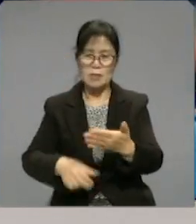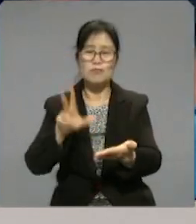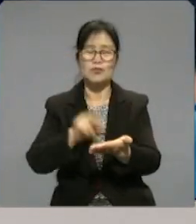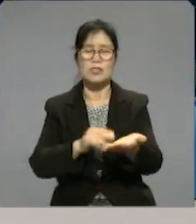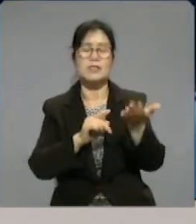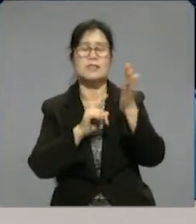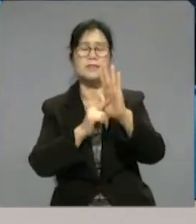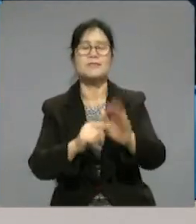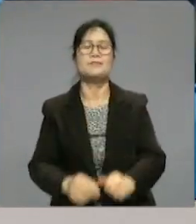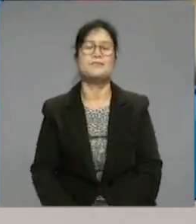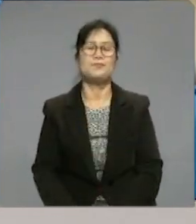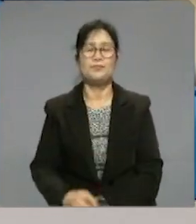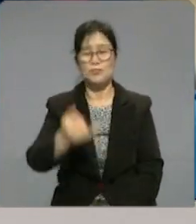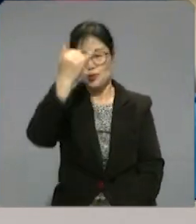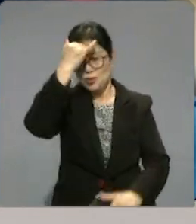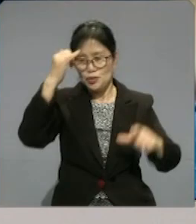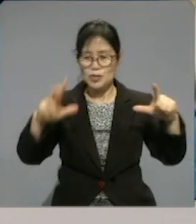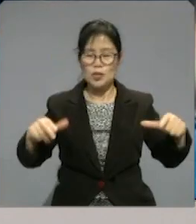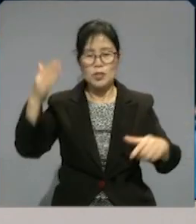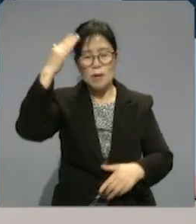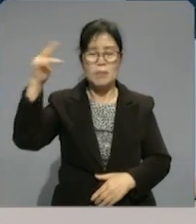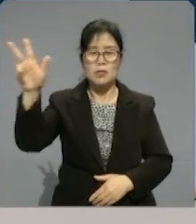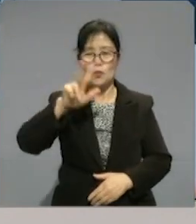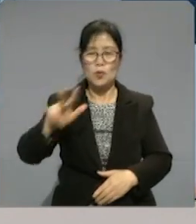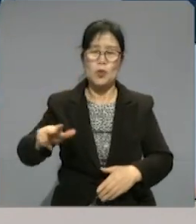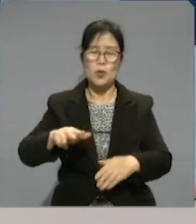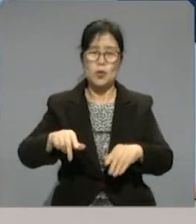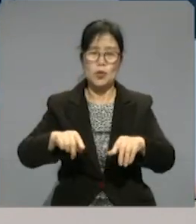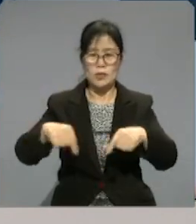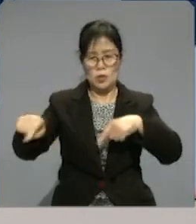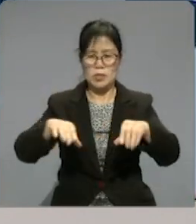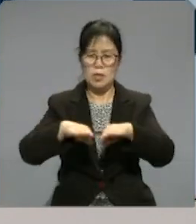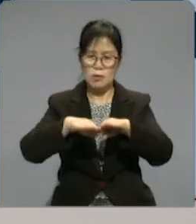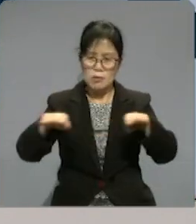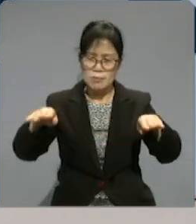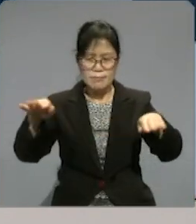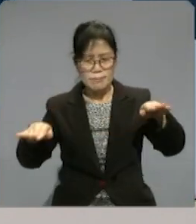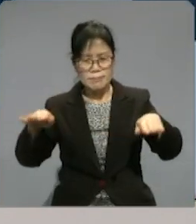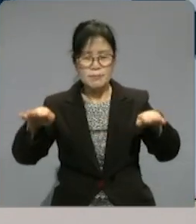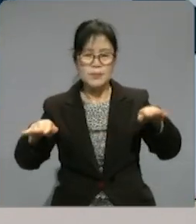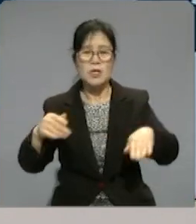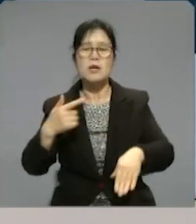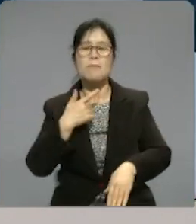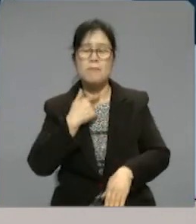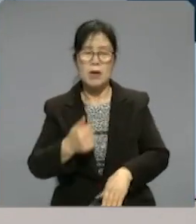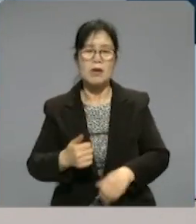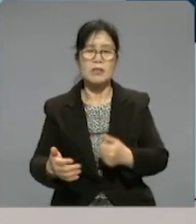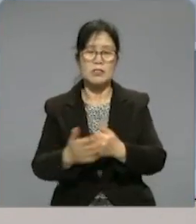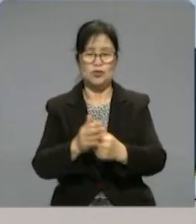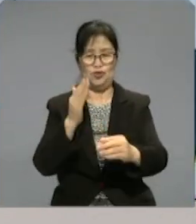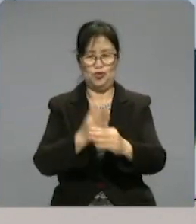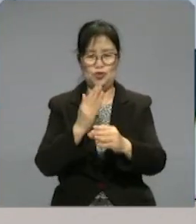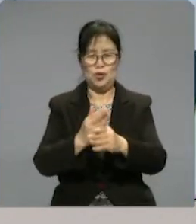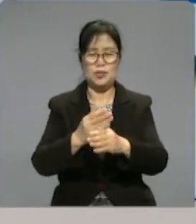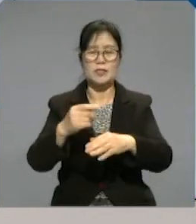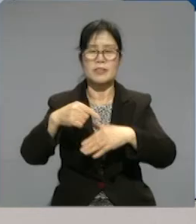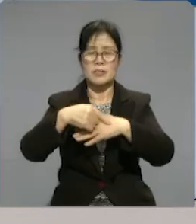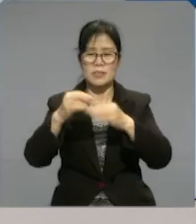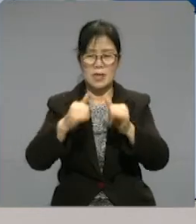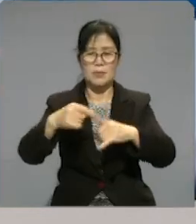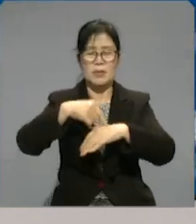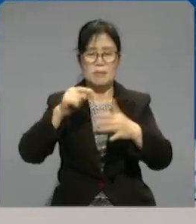부각했습니다. 충청은 한반도 정치의 균형추 역할을 해온 곳이라며 캐스팅보트 지역인 중원에 막판 표심장하게